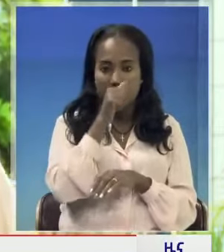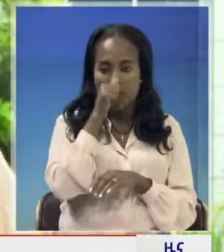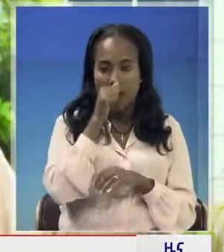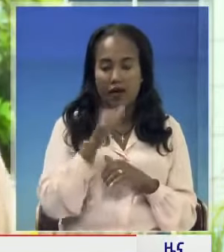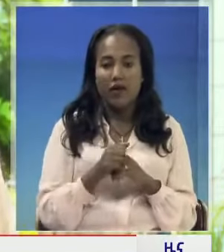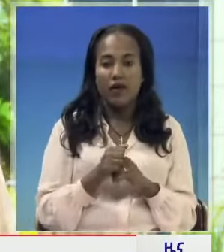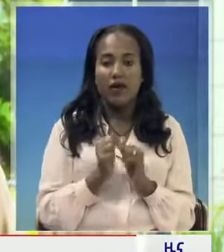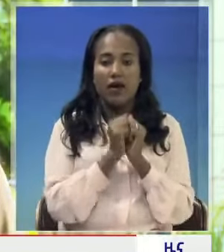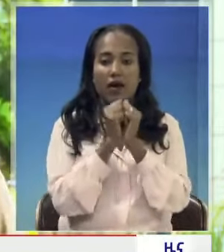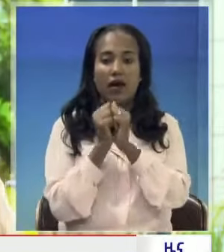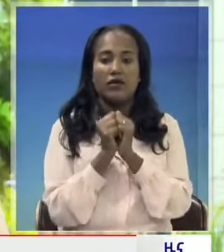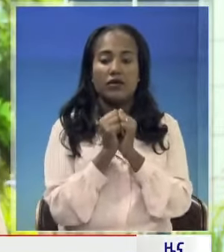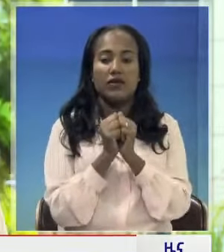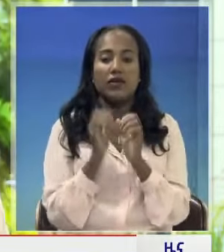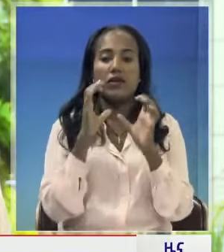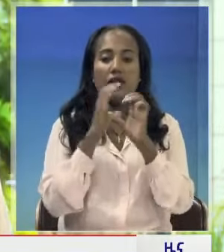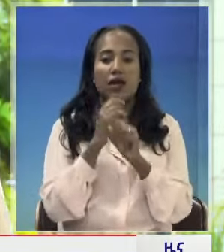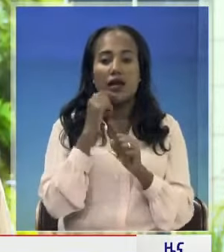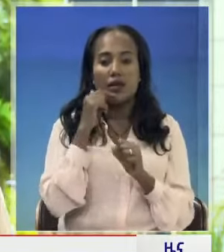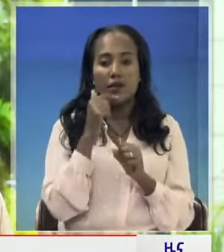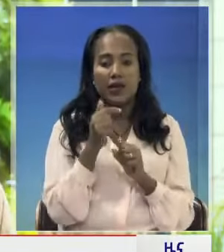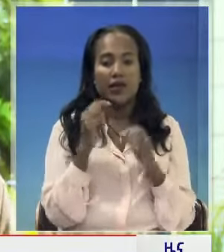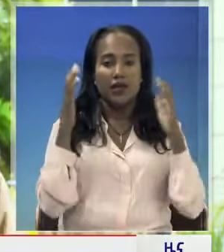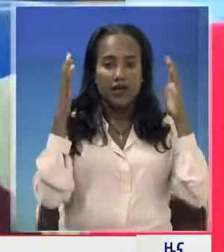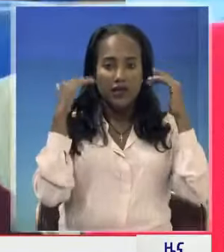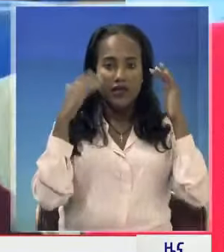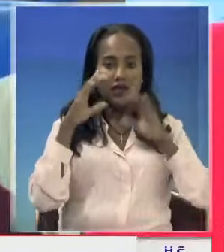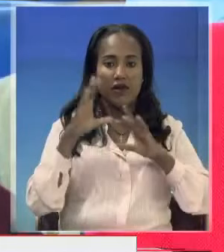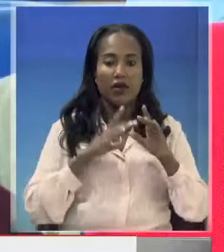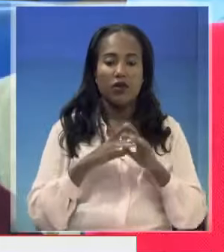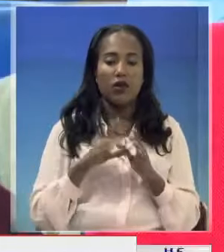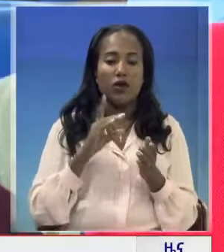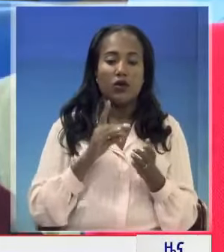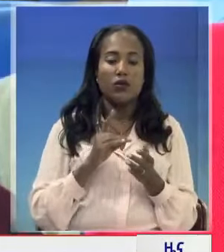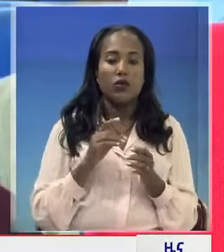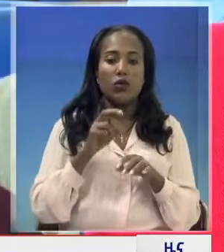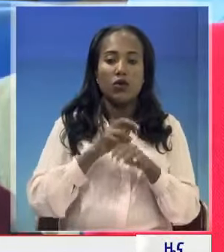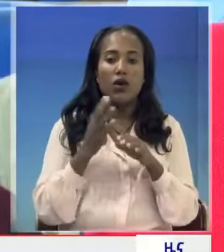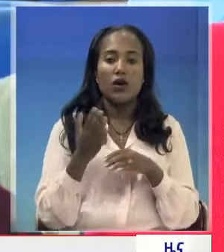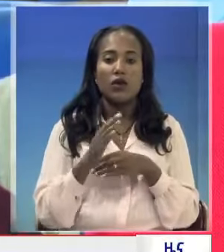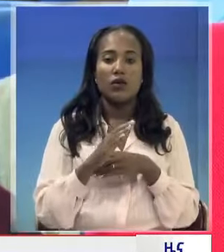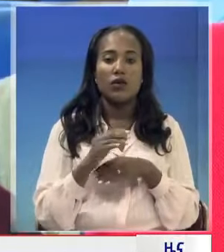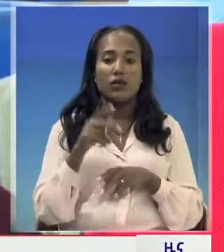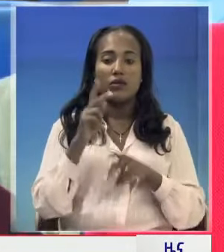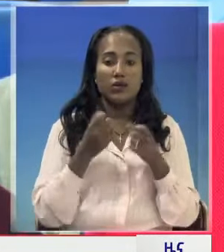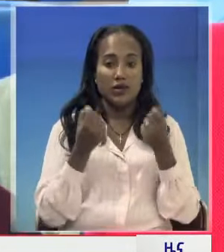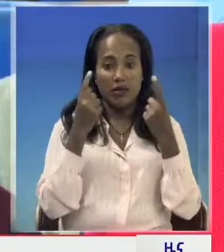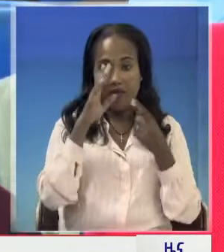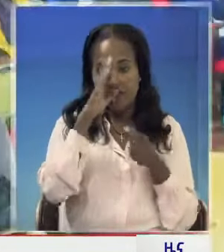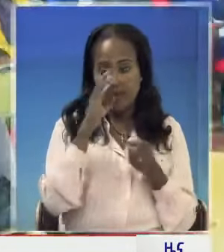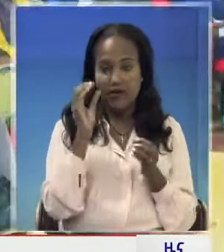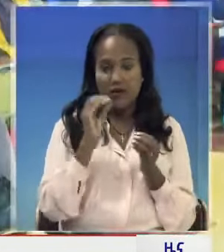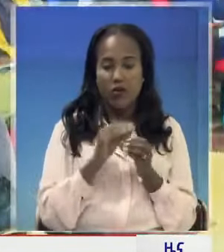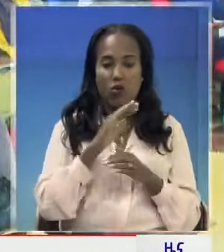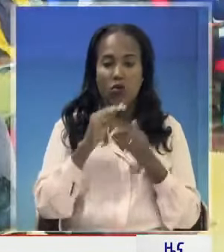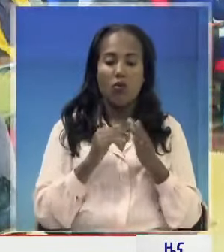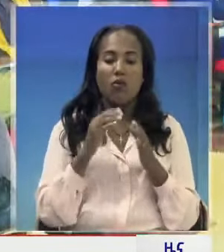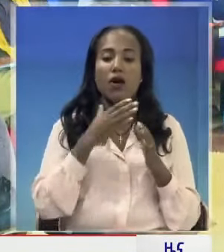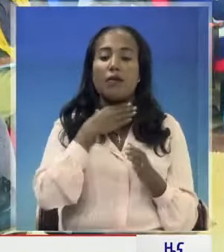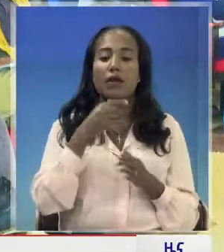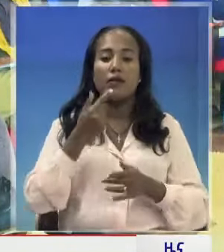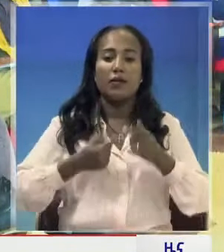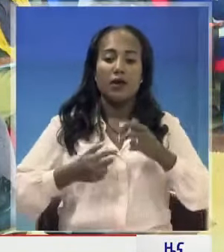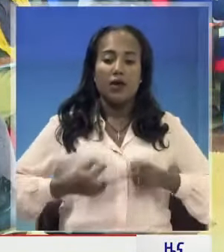በኢትዮጵያዊ አንድነት ይጠላቀቃል ብዬ ተስፋ አደርጋለሁ። ዶክተር ሀገራዊ ጉዳዮች ላይ ለህብረተሰቡ ግንዛቤ ከመፍጠር ባለፈ ሁሉም